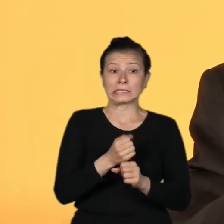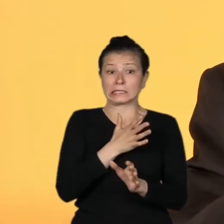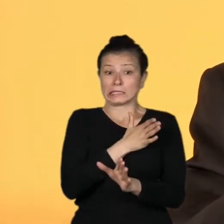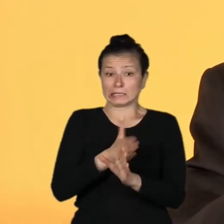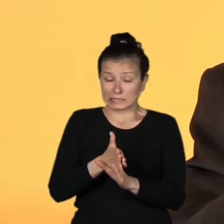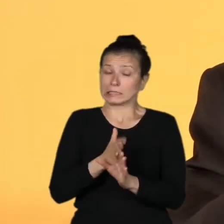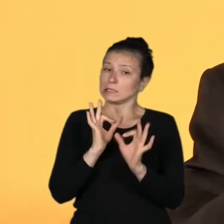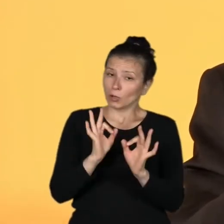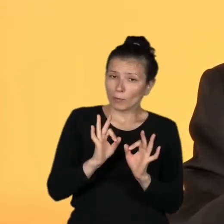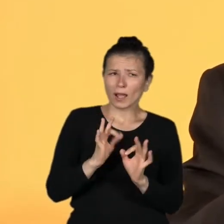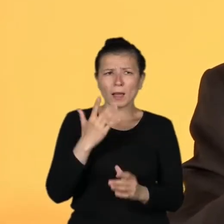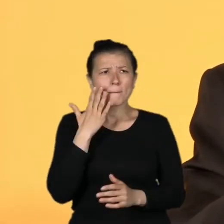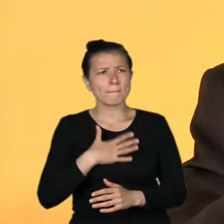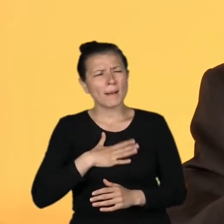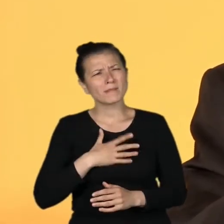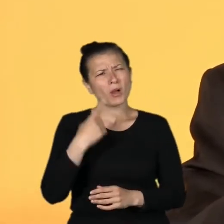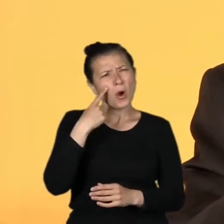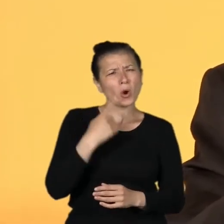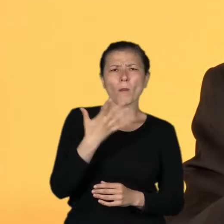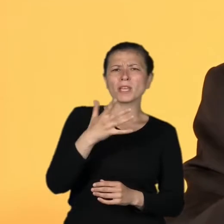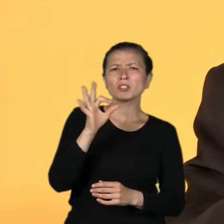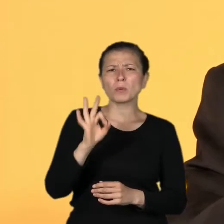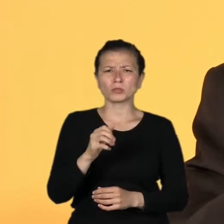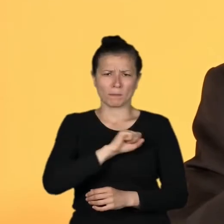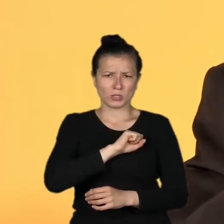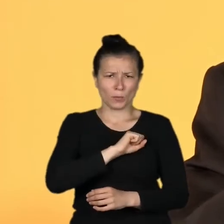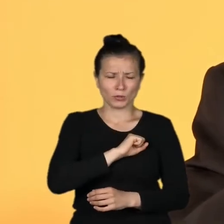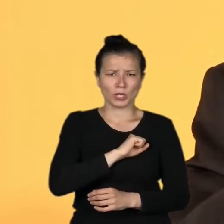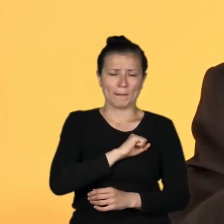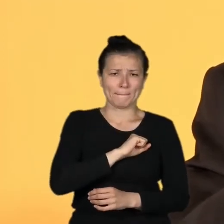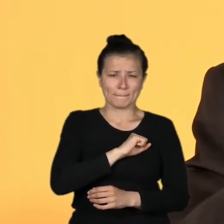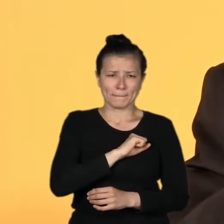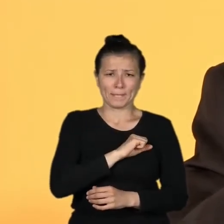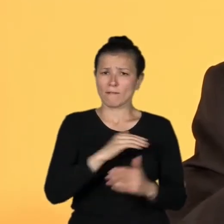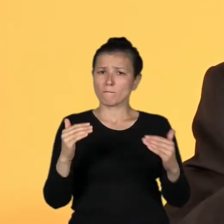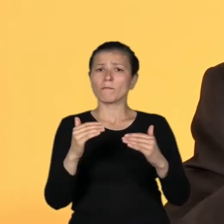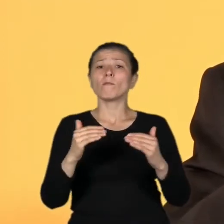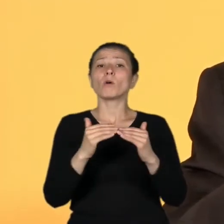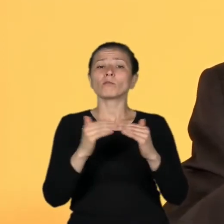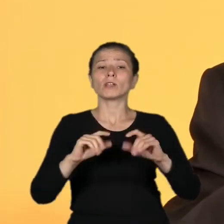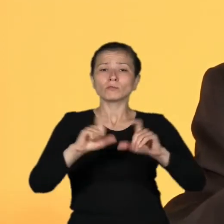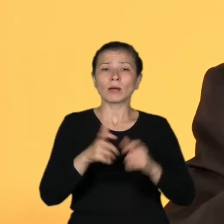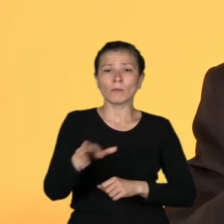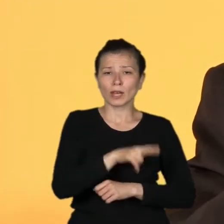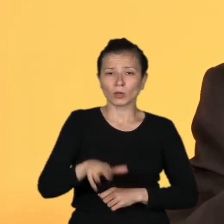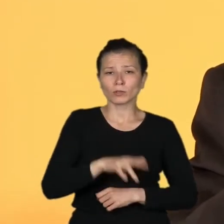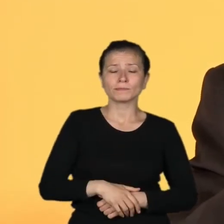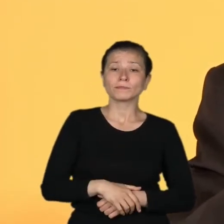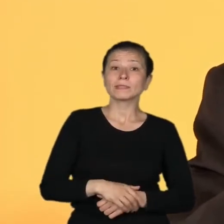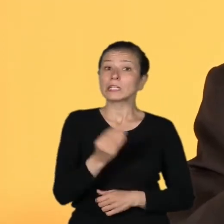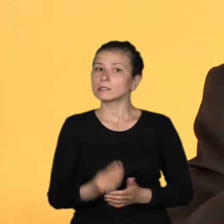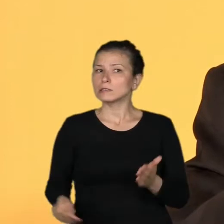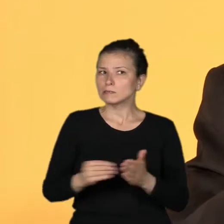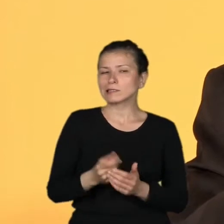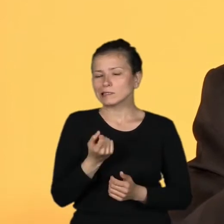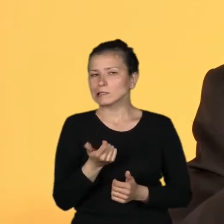Mamy około 5% bezrobocie, jeżeli mówimy o skali tego zjawiska na poziomie całego regionu. Nawiasem, nieco